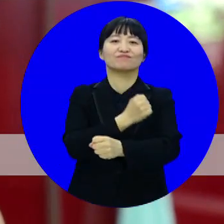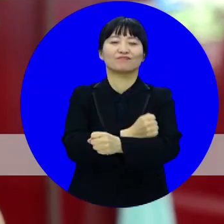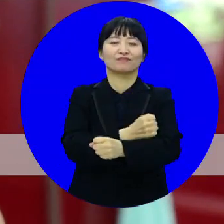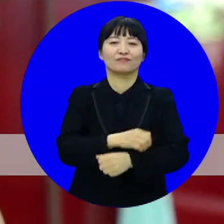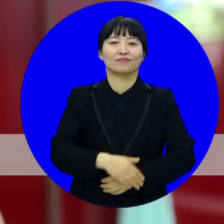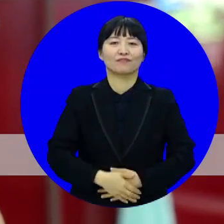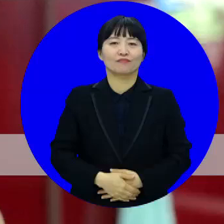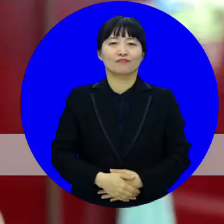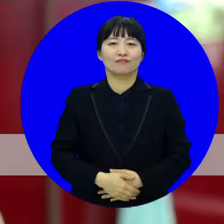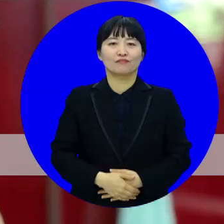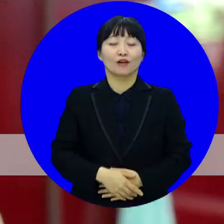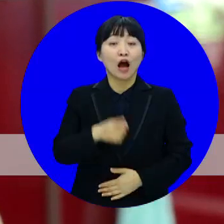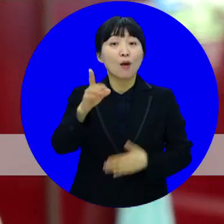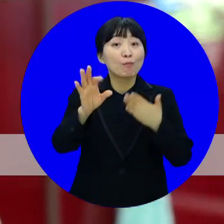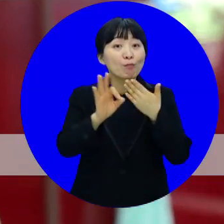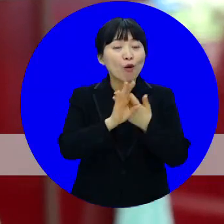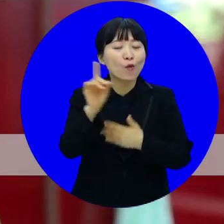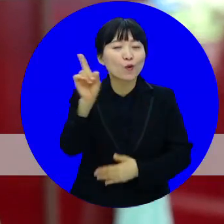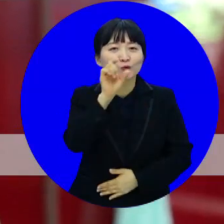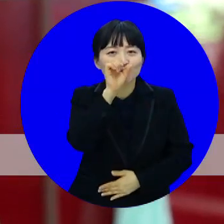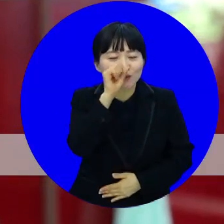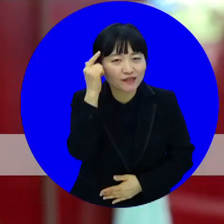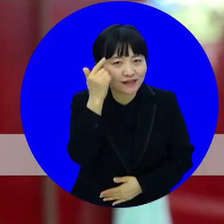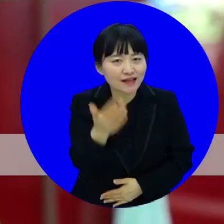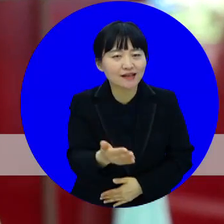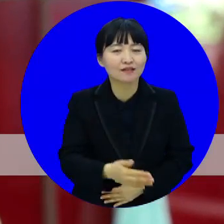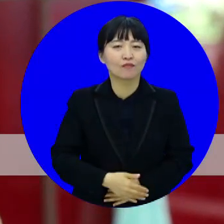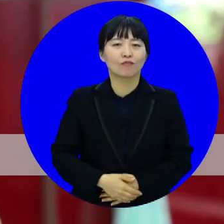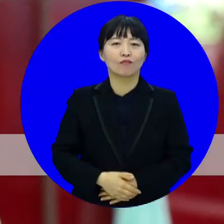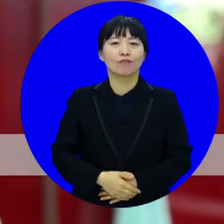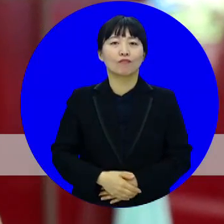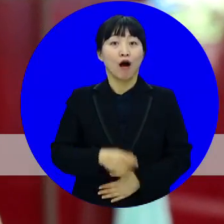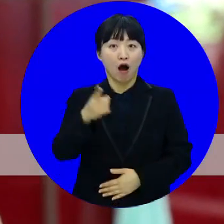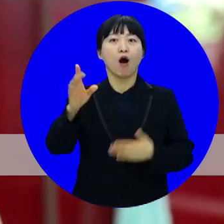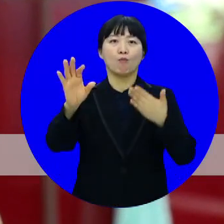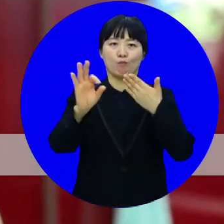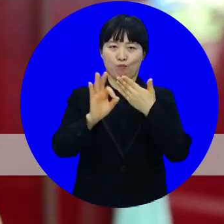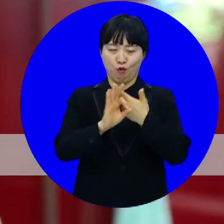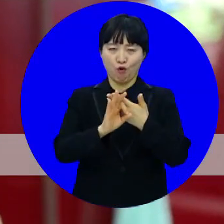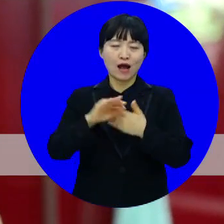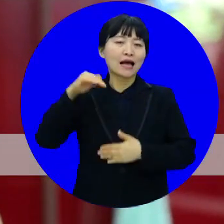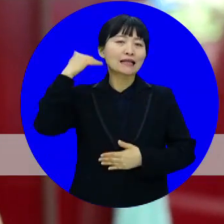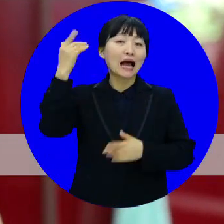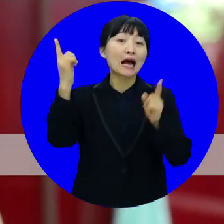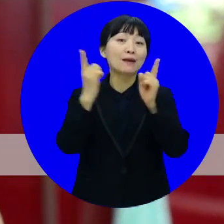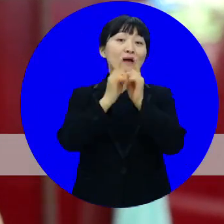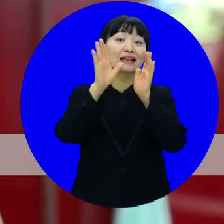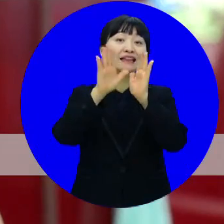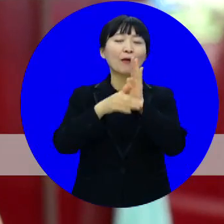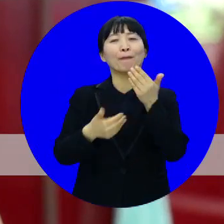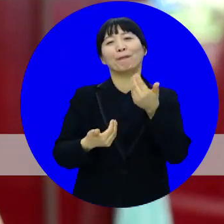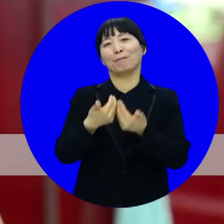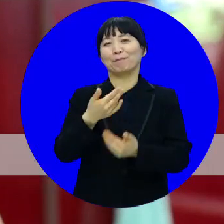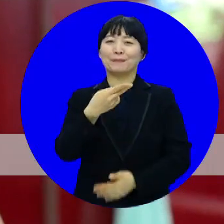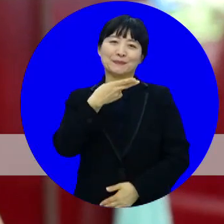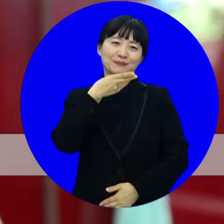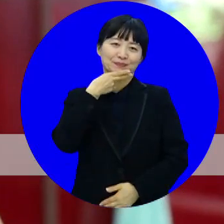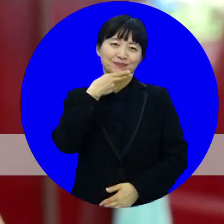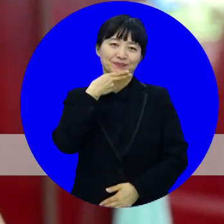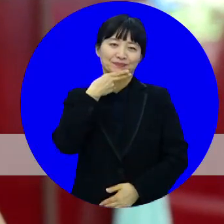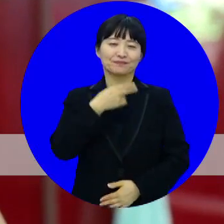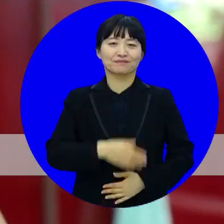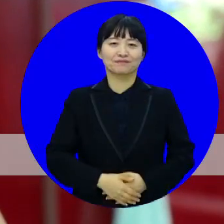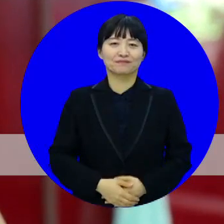하려고요. 이렇게 하니까 뭐가 좋아요? 이렇게 하면 그래도 좀 다음에 만났을 때 어색하지도